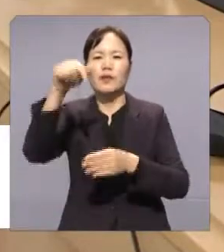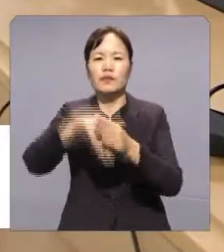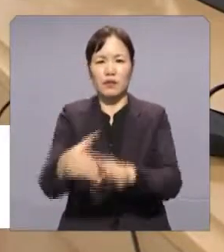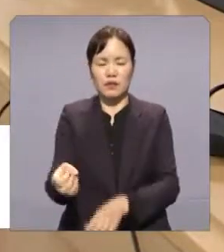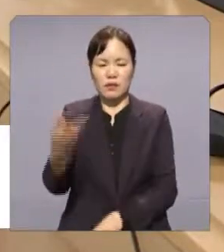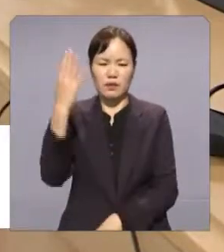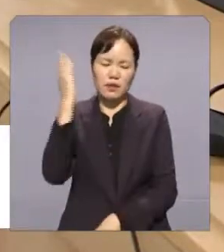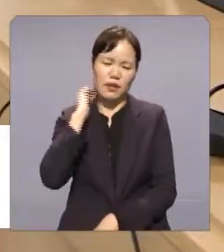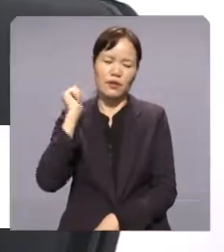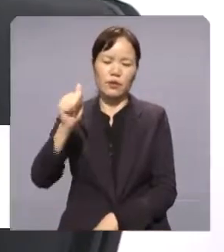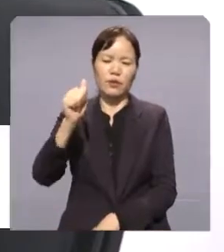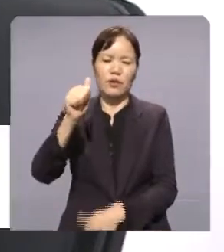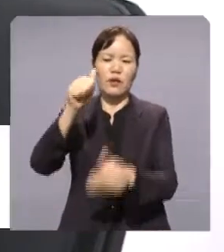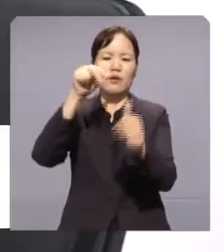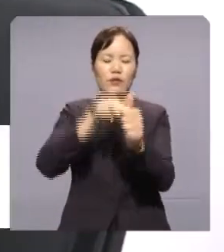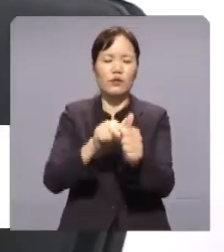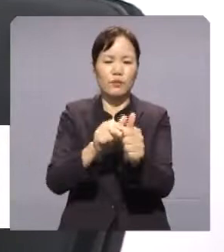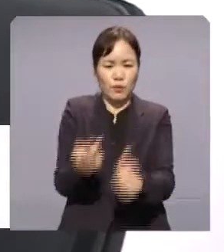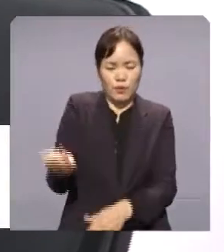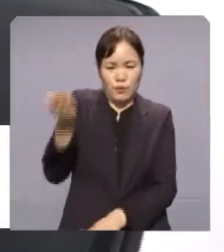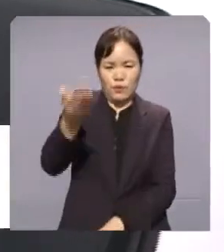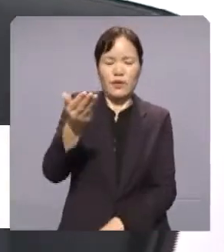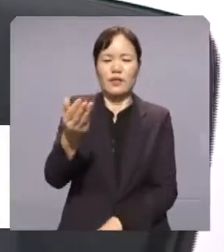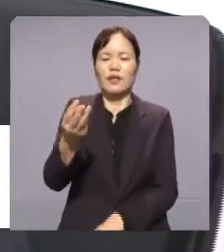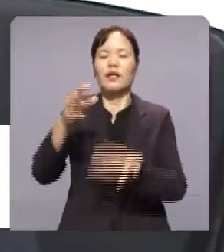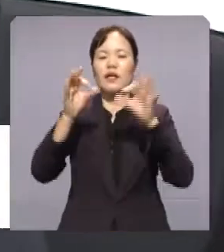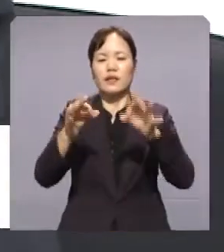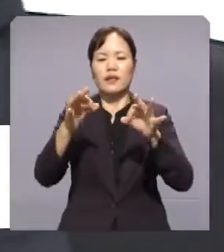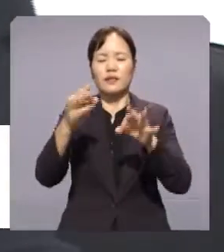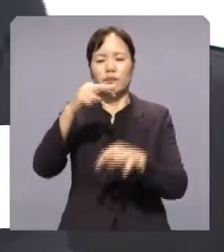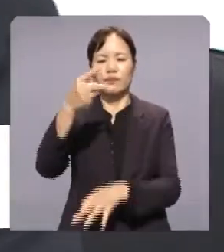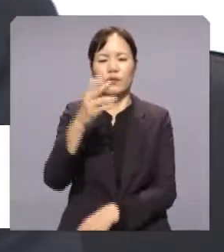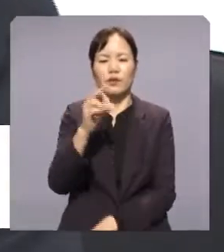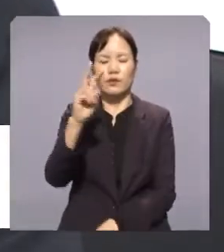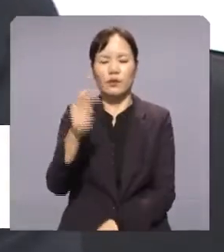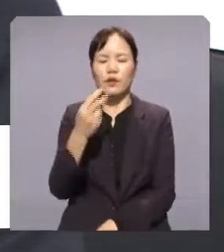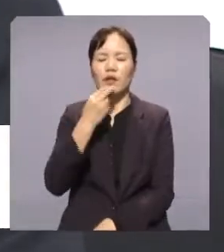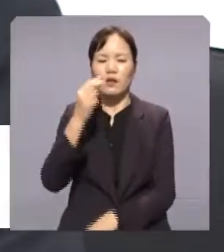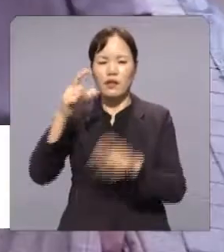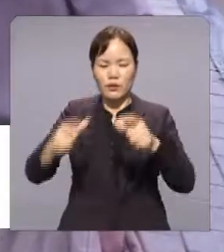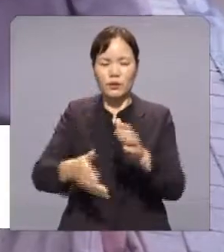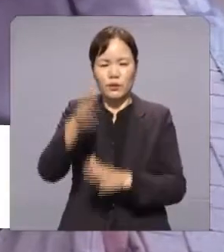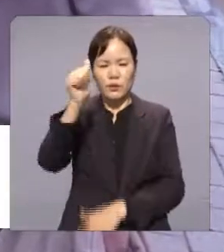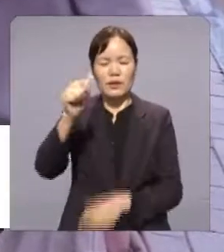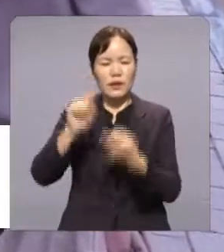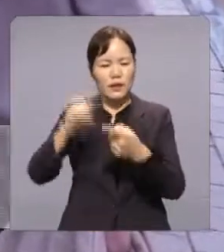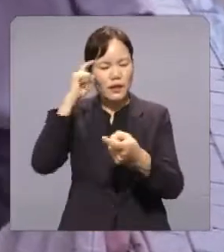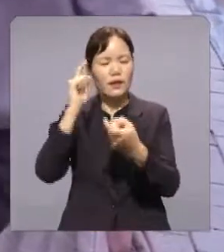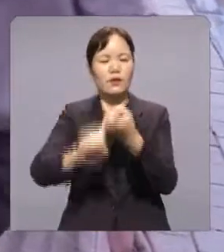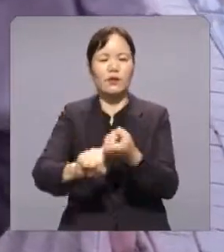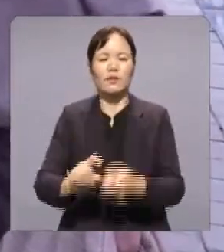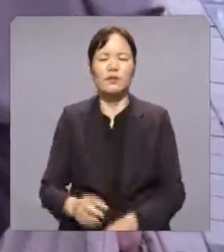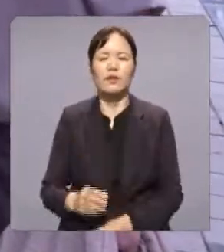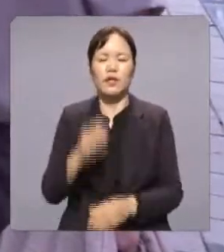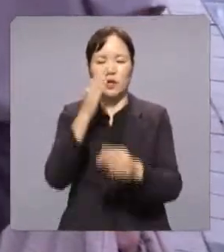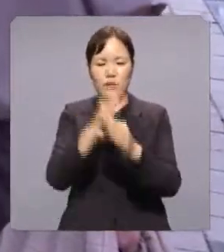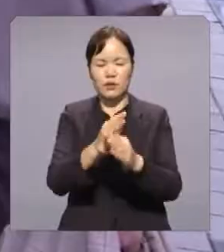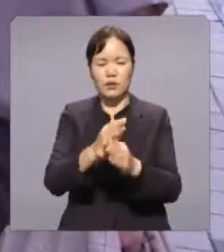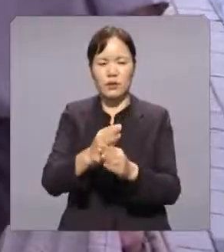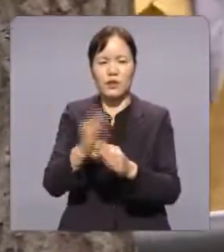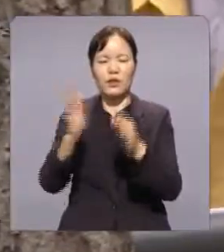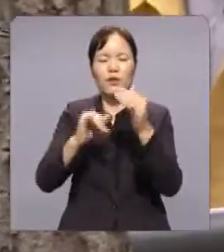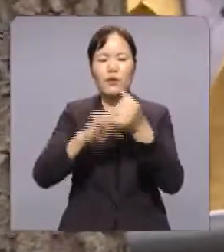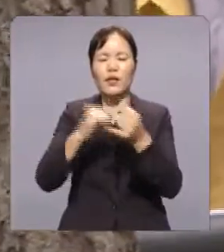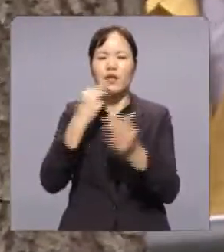승리로 대권주자 반열에 오른 김동연 도지사를 둘러싼 공방도 관심거리입니다. 핵심 공약인 경기